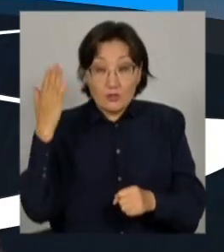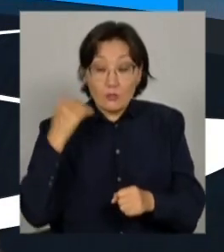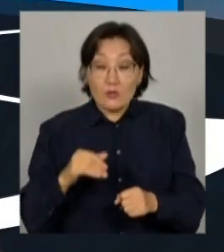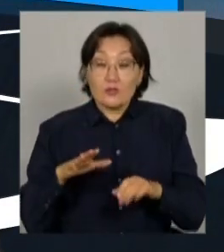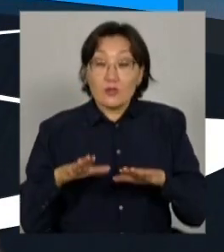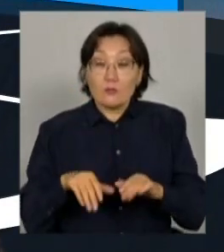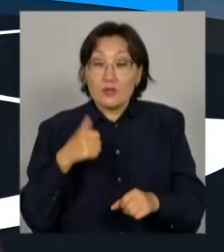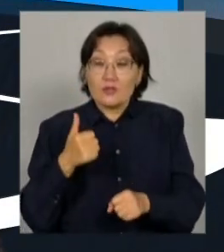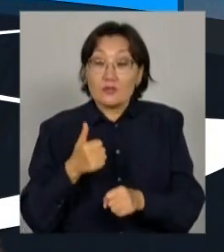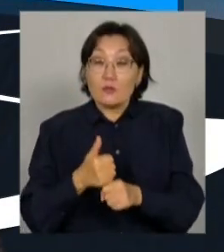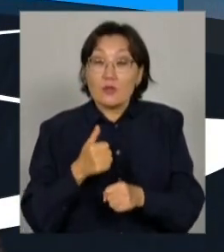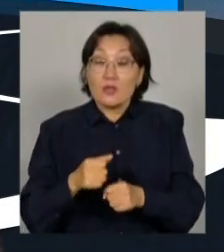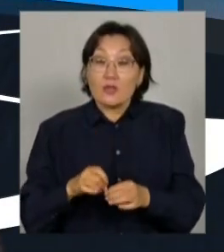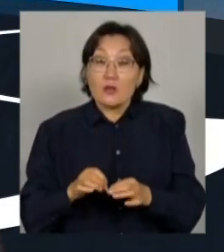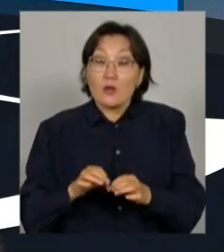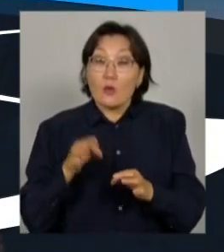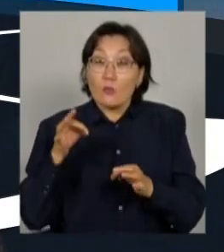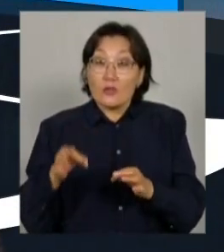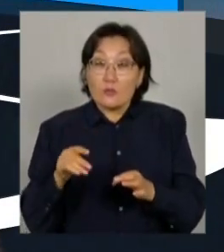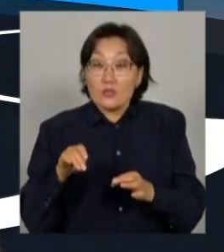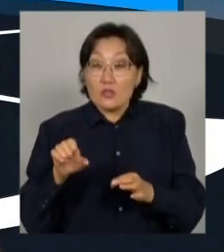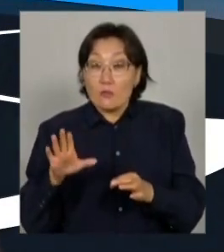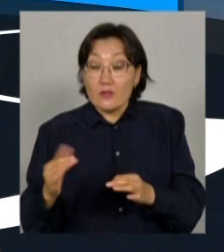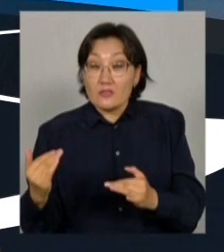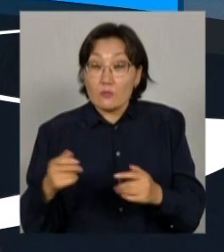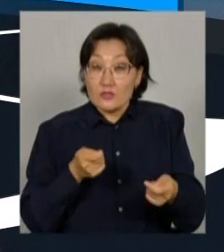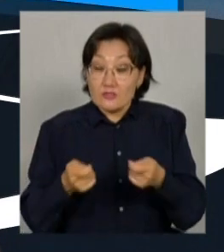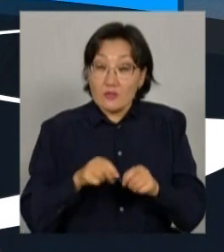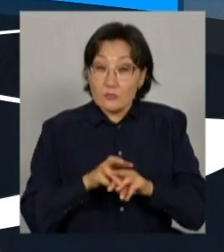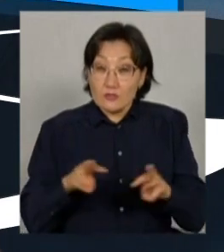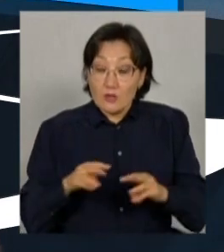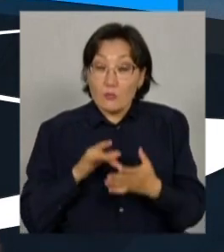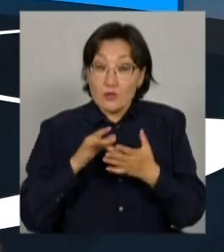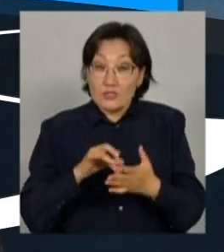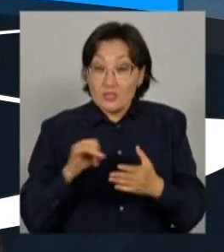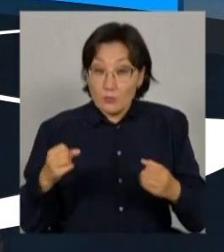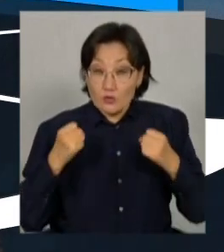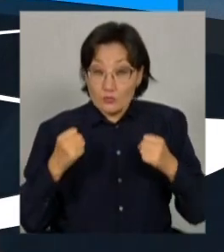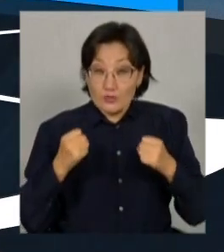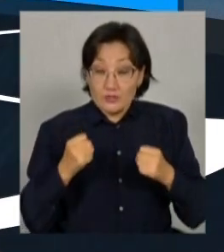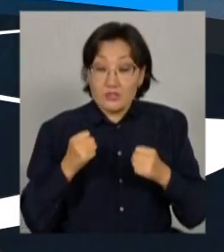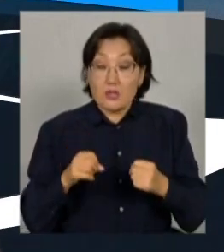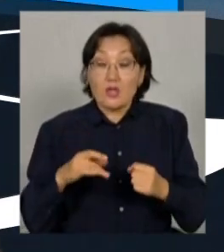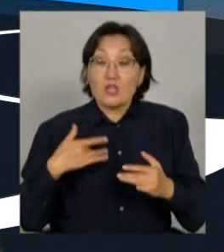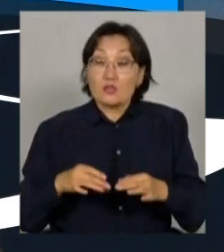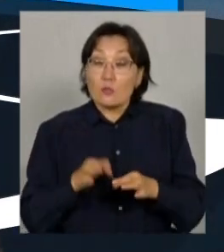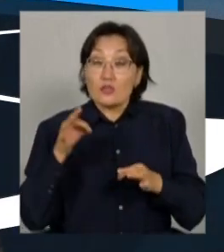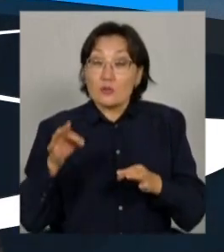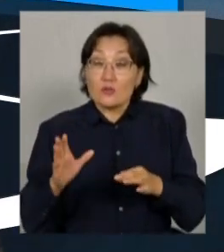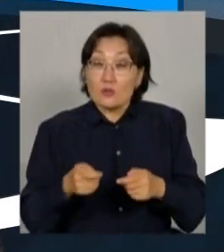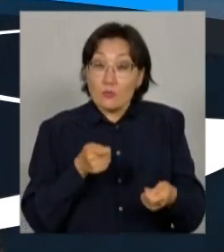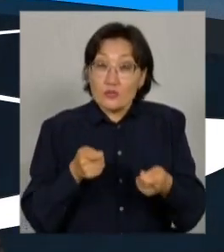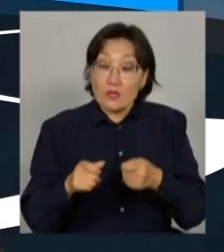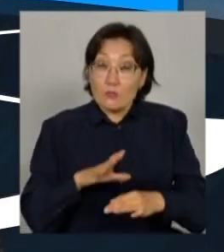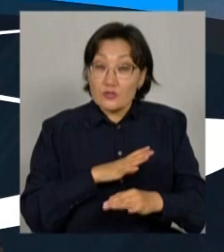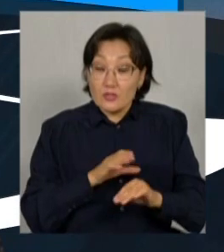пост главы региона занимал Ермек Маржикпаев. Сейчас он возглавляет Министерство туризма и спорта. А вот Жамбылской областью будет